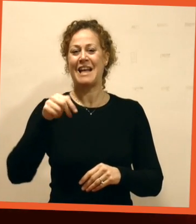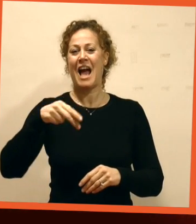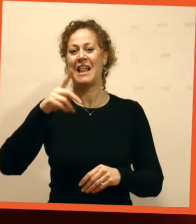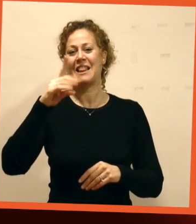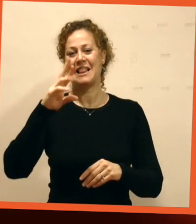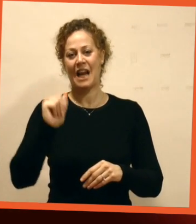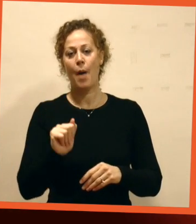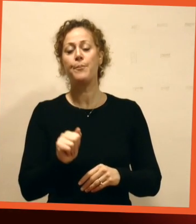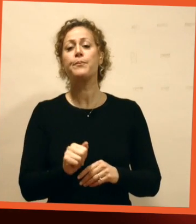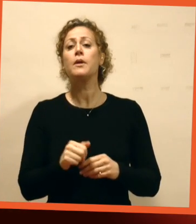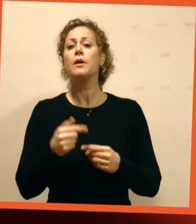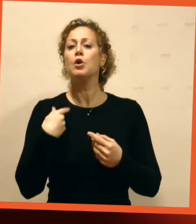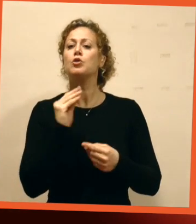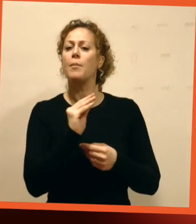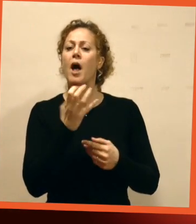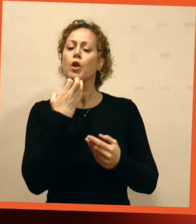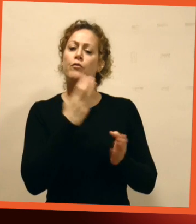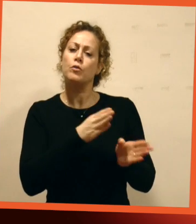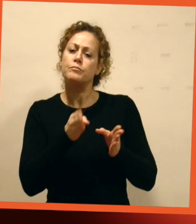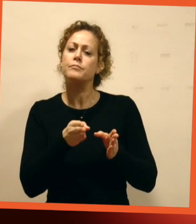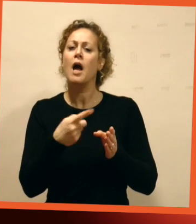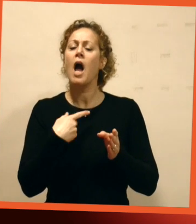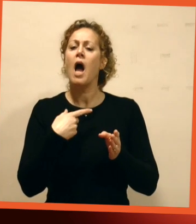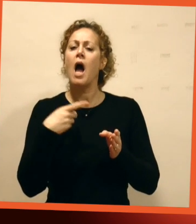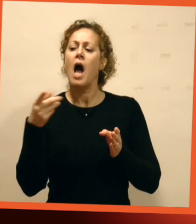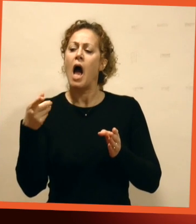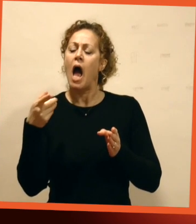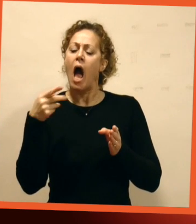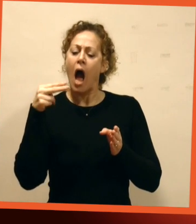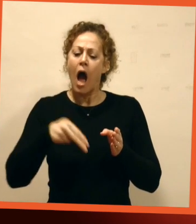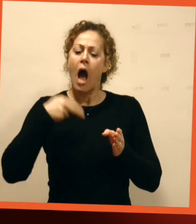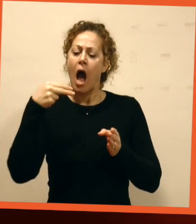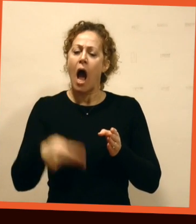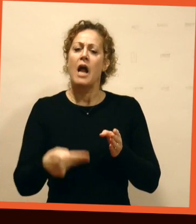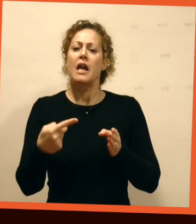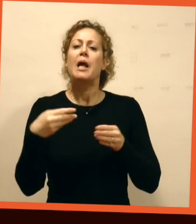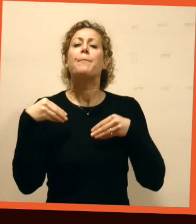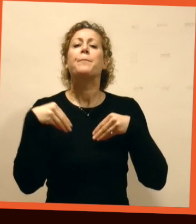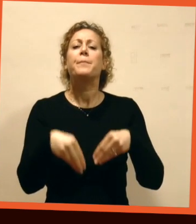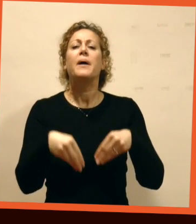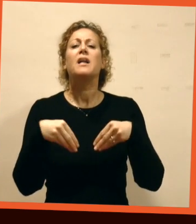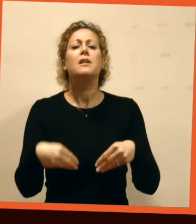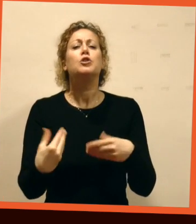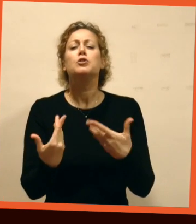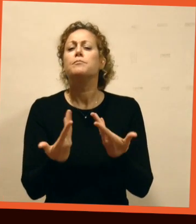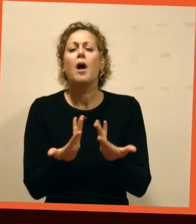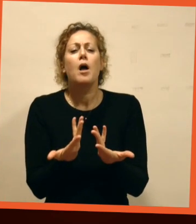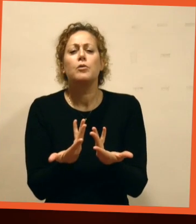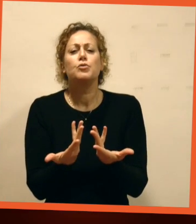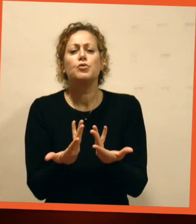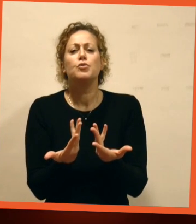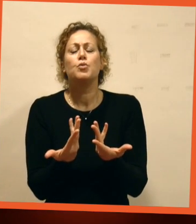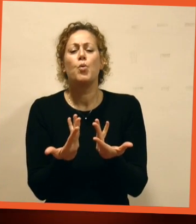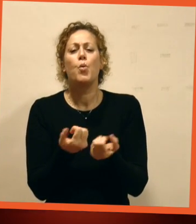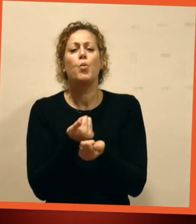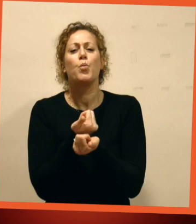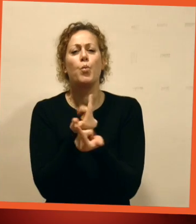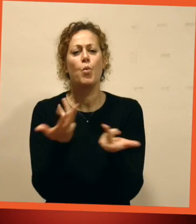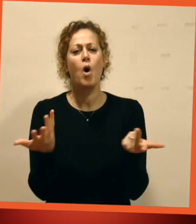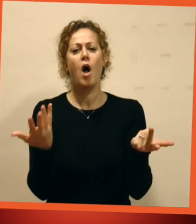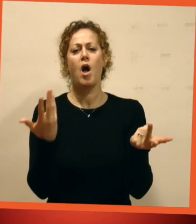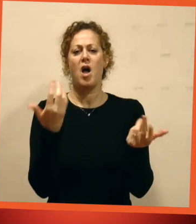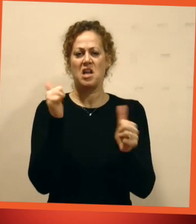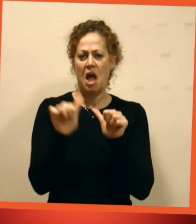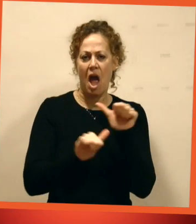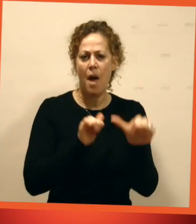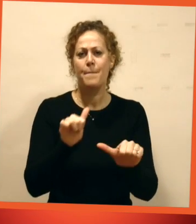binario, negli anni qual è stato il grado di partecipazione alle attività nel progetto di Circostability, magari in particolare se è